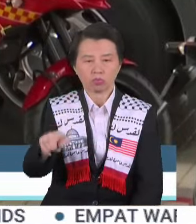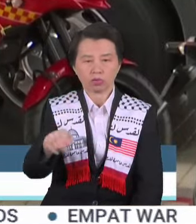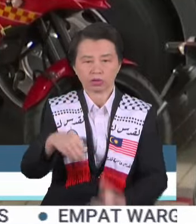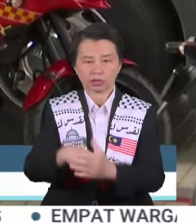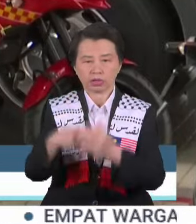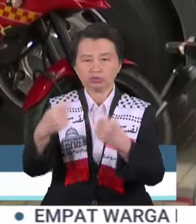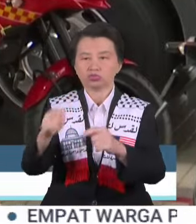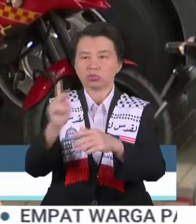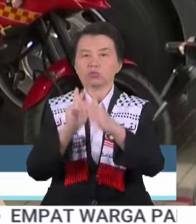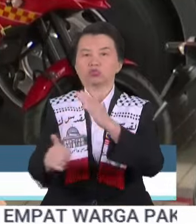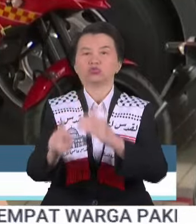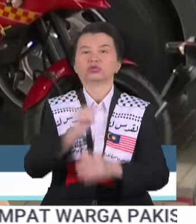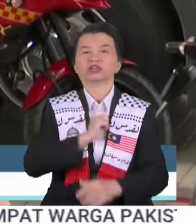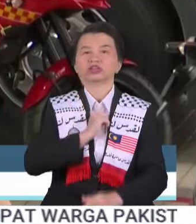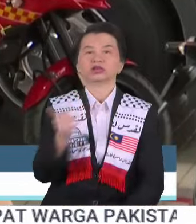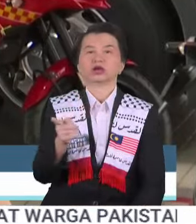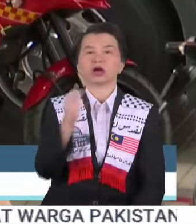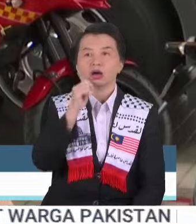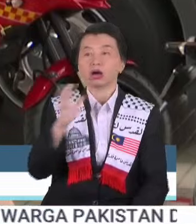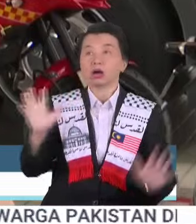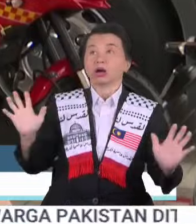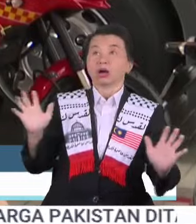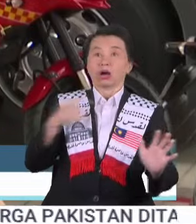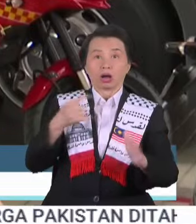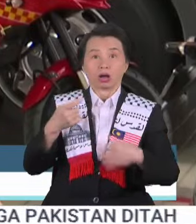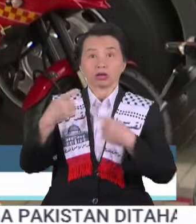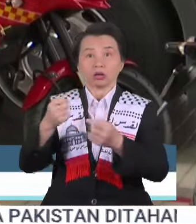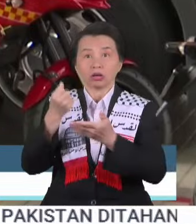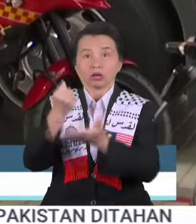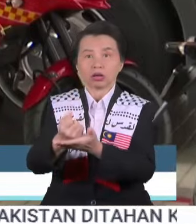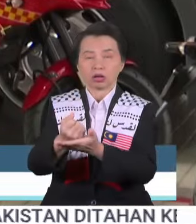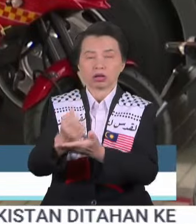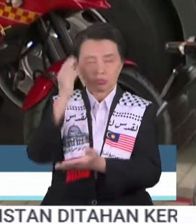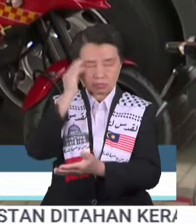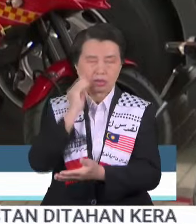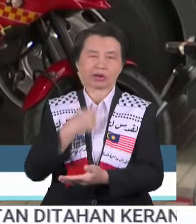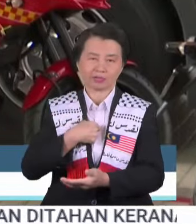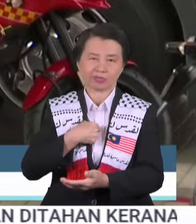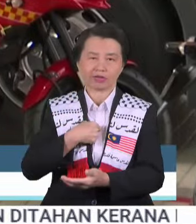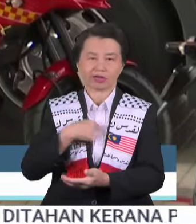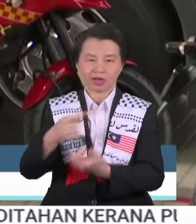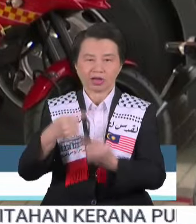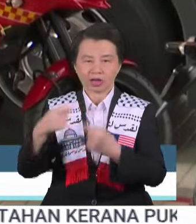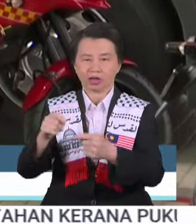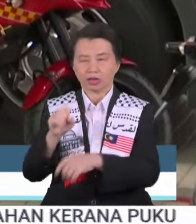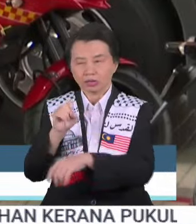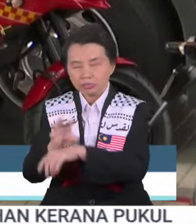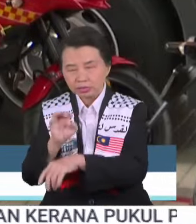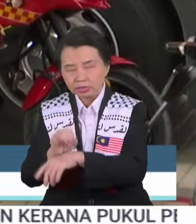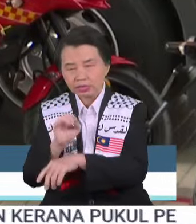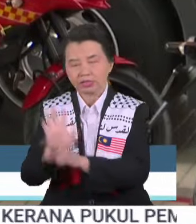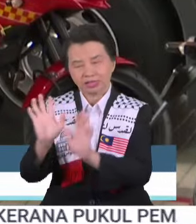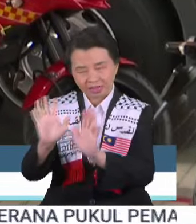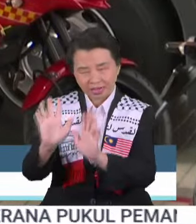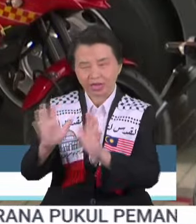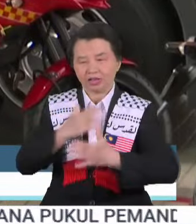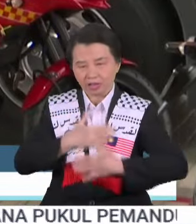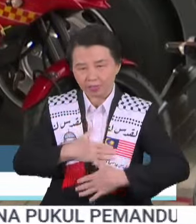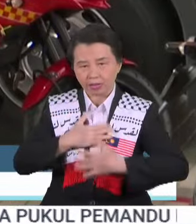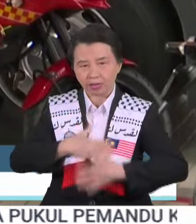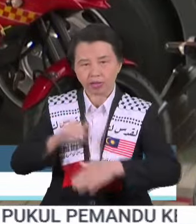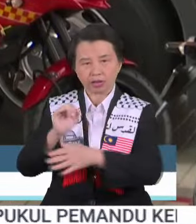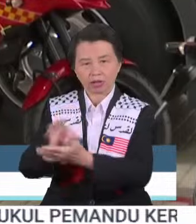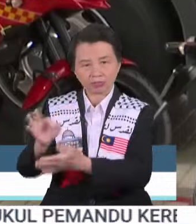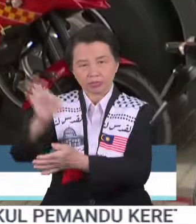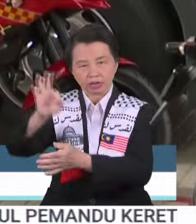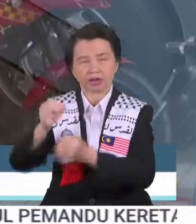dalam cubaan bunuh diri. Kat situ saya tolong membantu memberi kata-kata semangat lepas tu